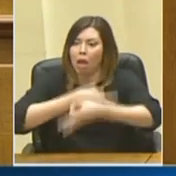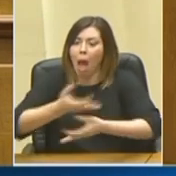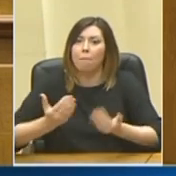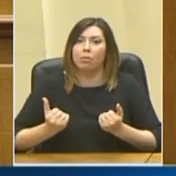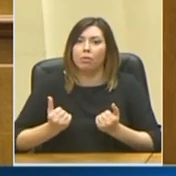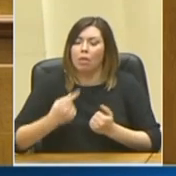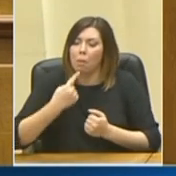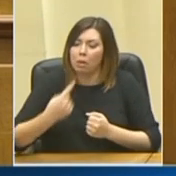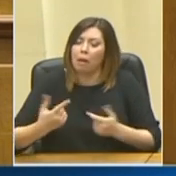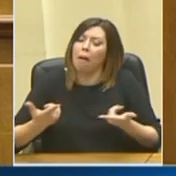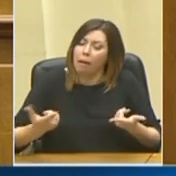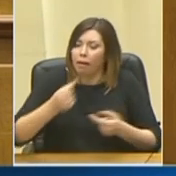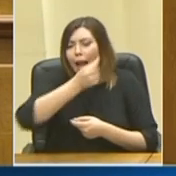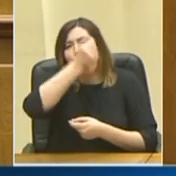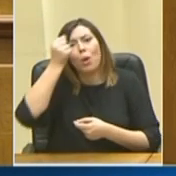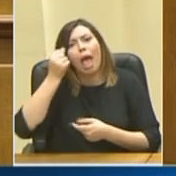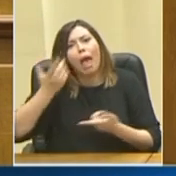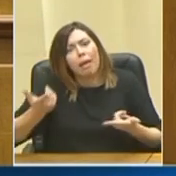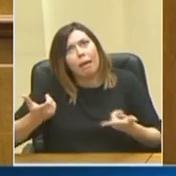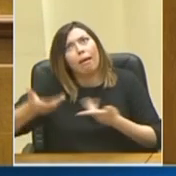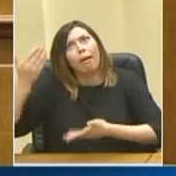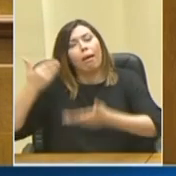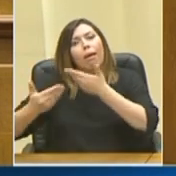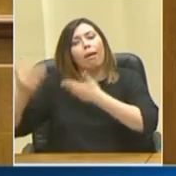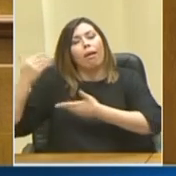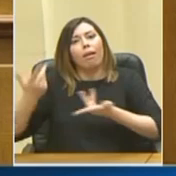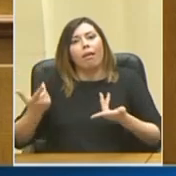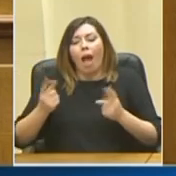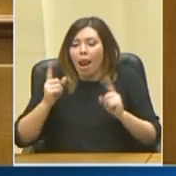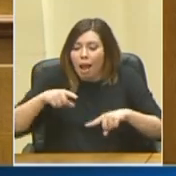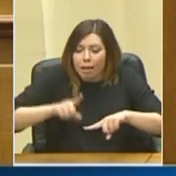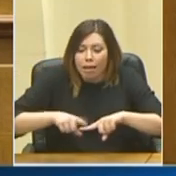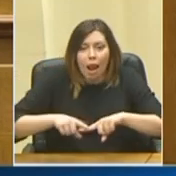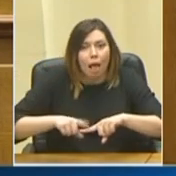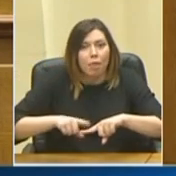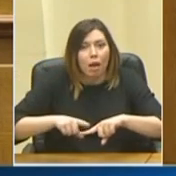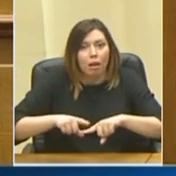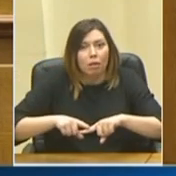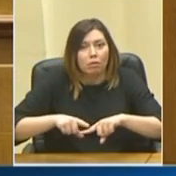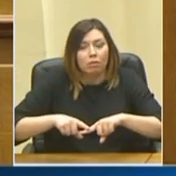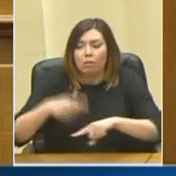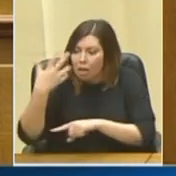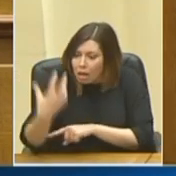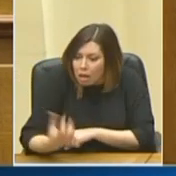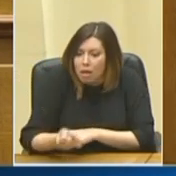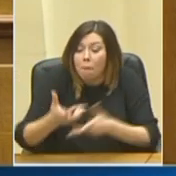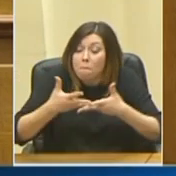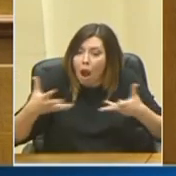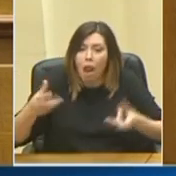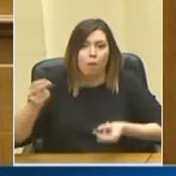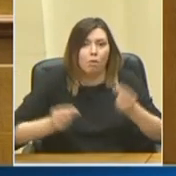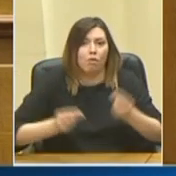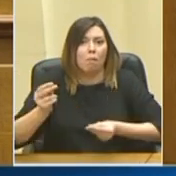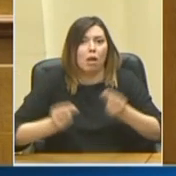πείτε καλοκαίρι, θα μου πείτε δεν ξέρω τι ήταν, αλλά η χώρα αντιμετώπισε πολύ σοβαρά